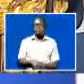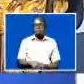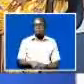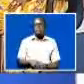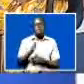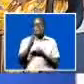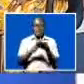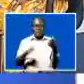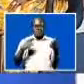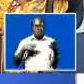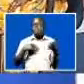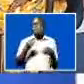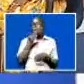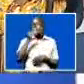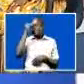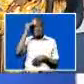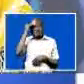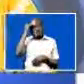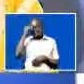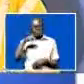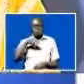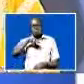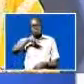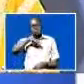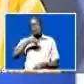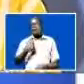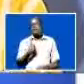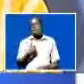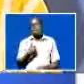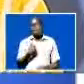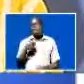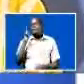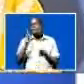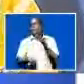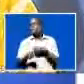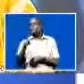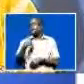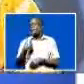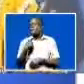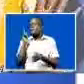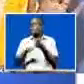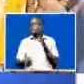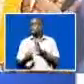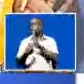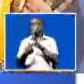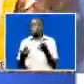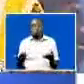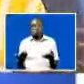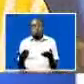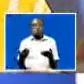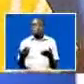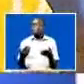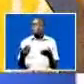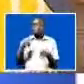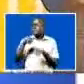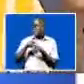kanga. Tabana na hapa hapa. Una nini mbirimbi mbovu ukiguswa tumbuka mbwa. Sasa mwenzako